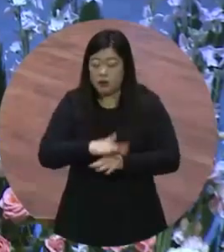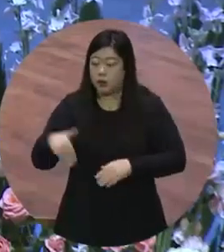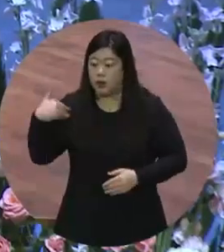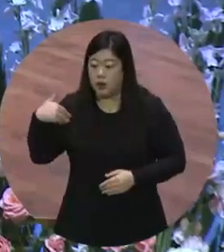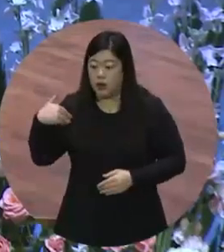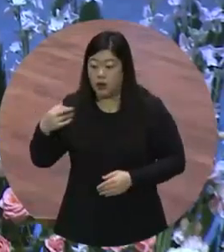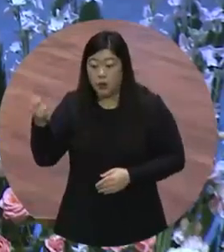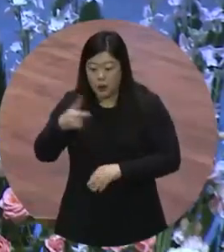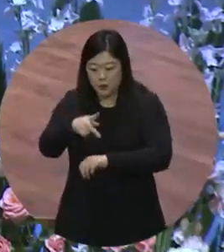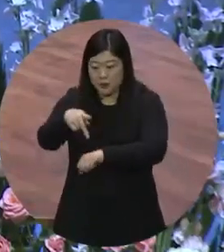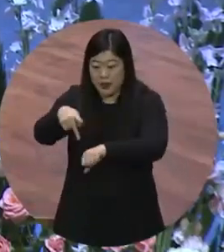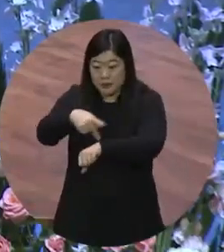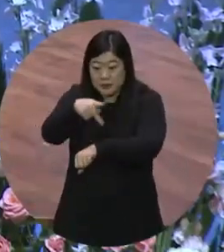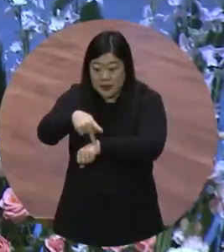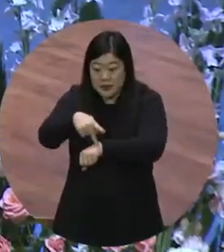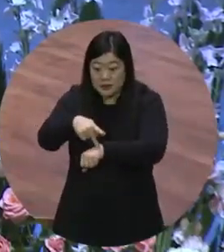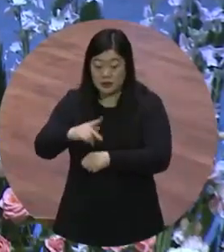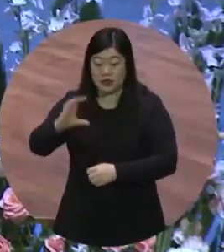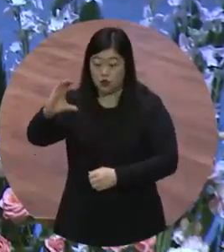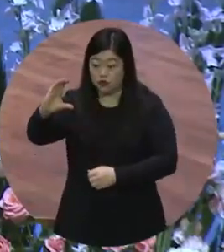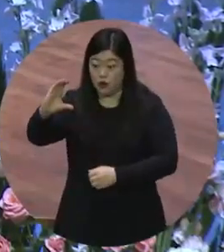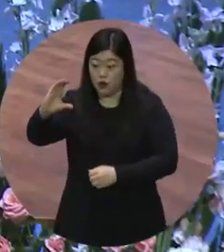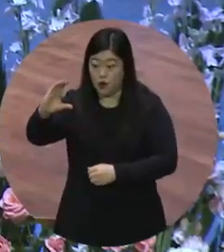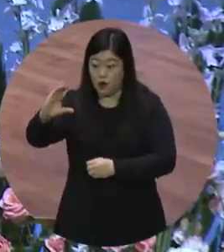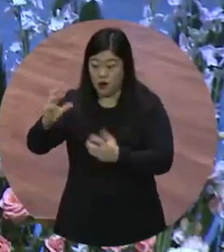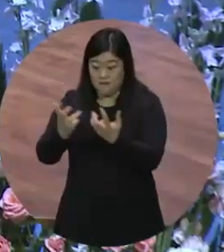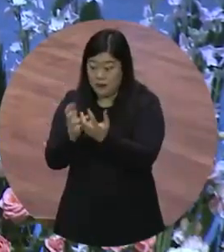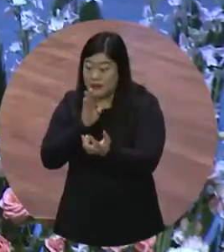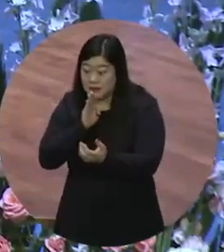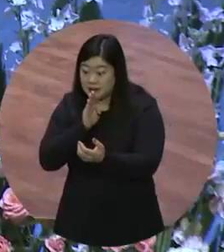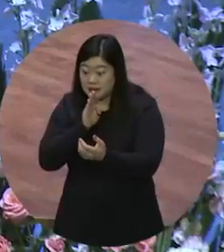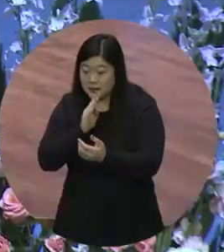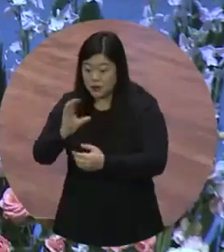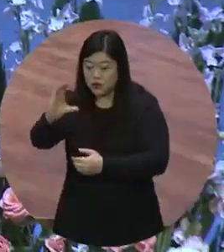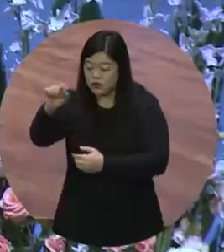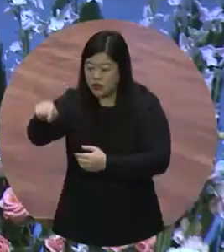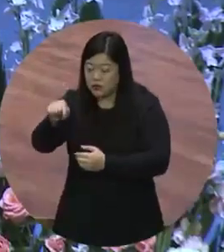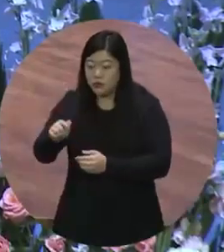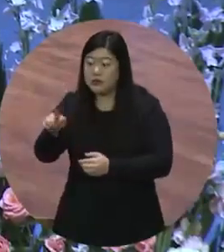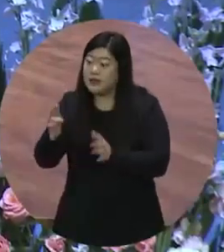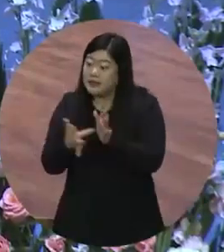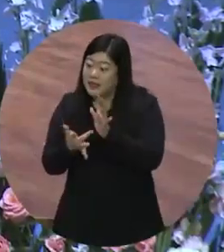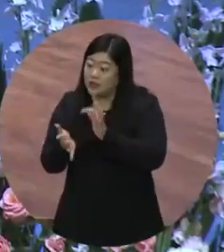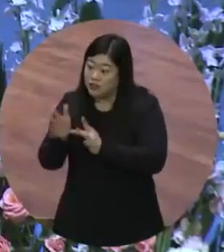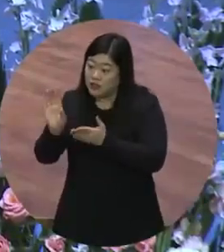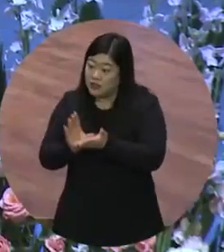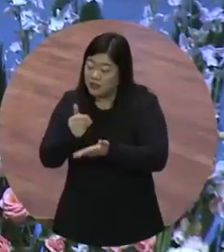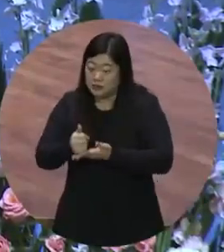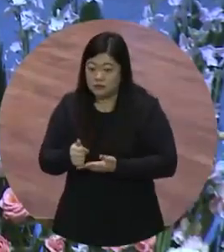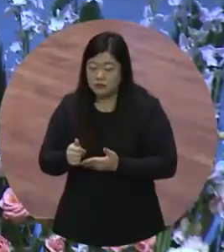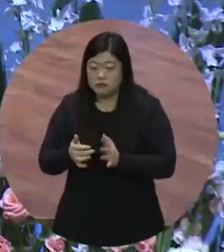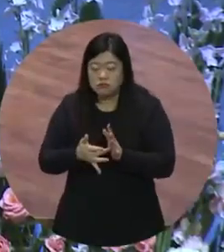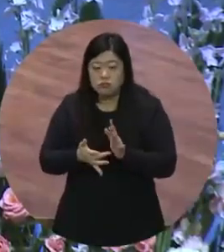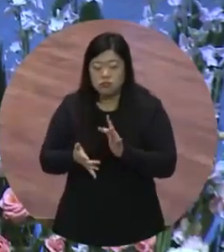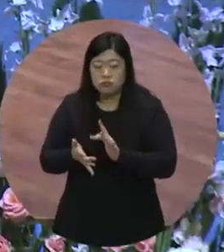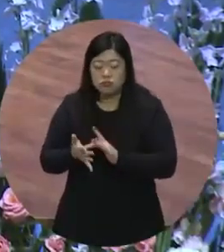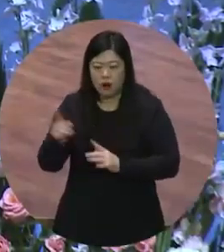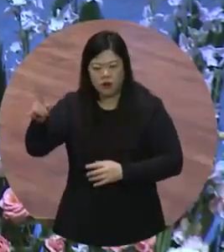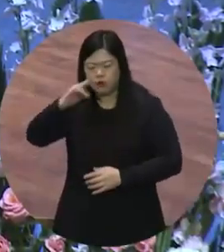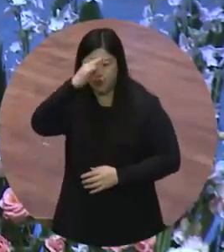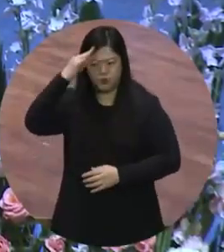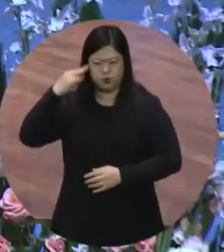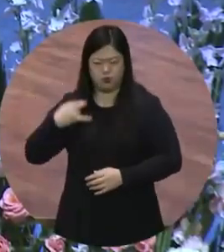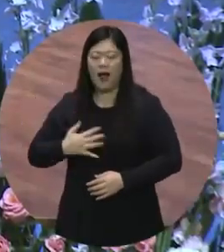이 필리핀에 가서 예수 그리스도를 들어봤습니까? 몰라요. 마리아의 말이